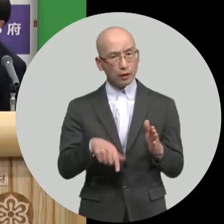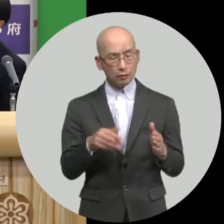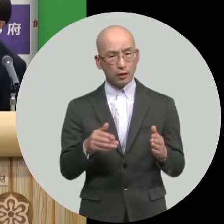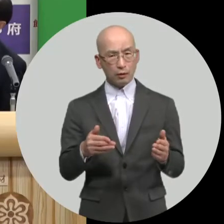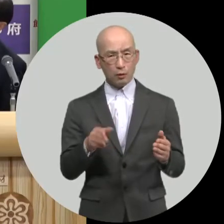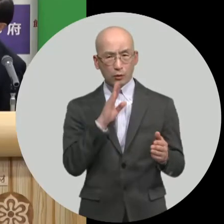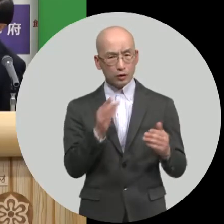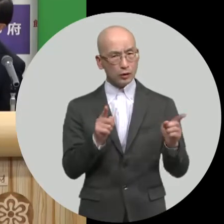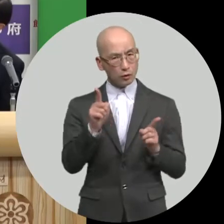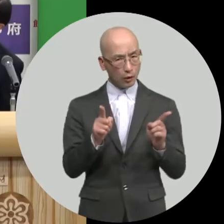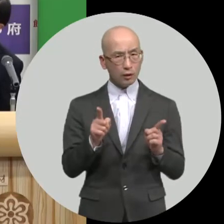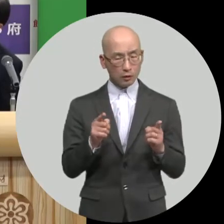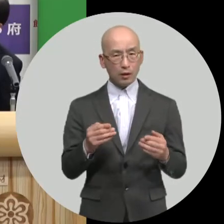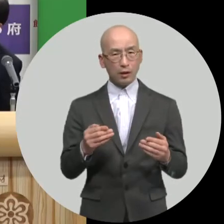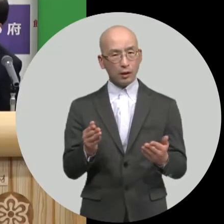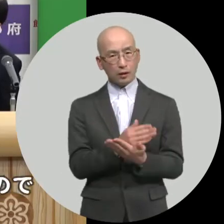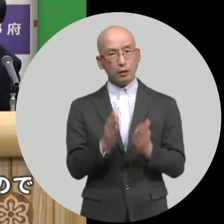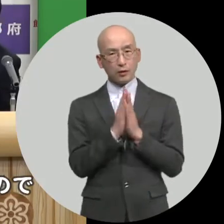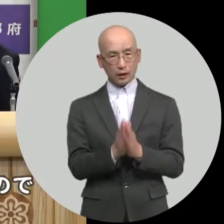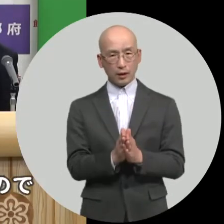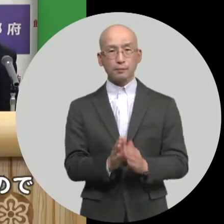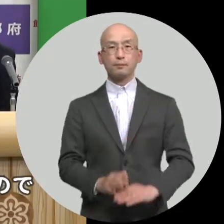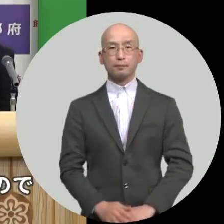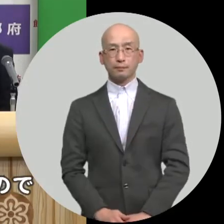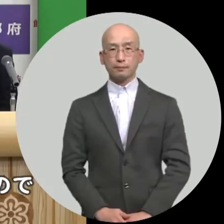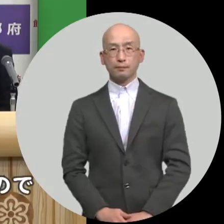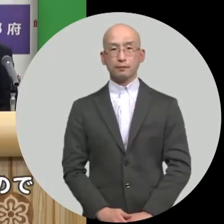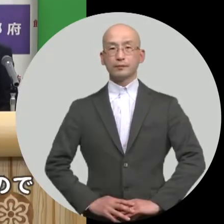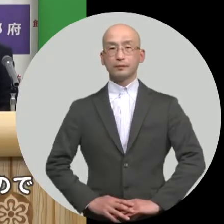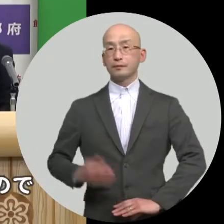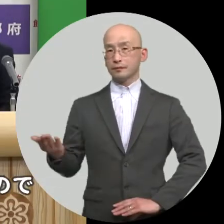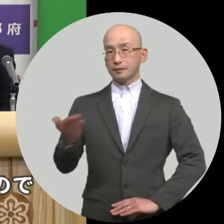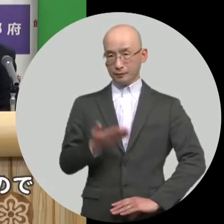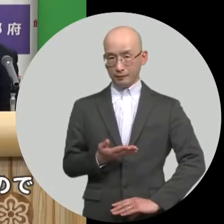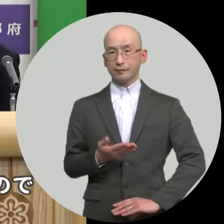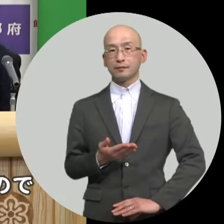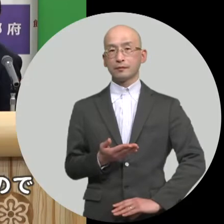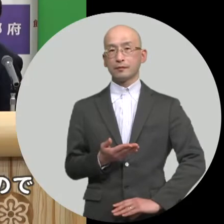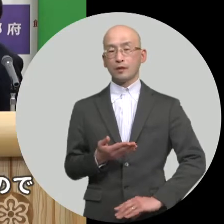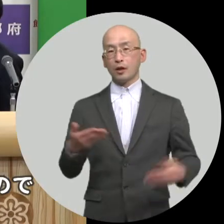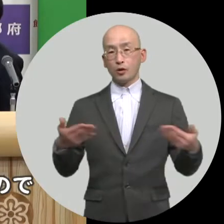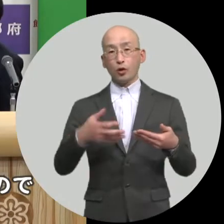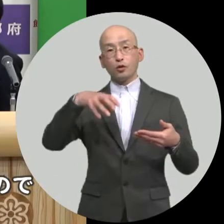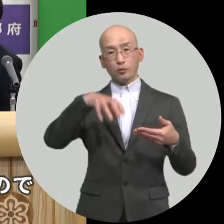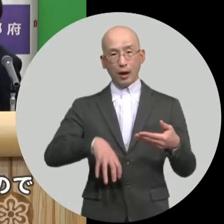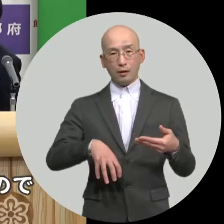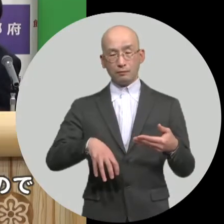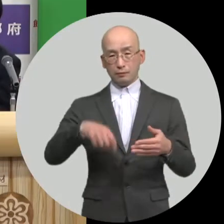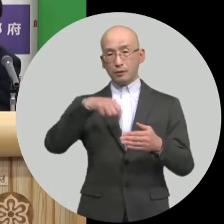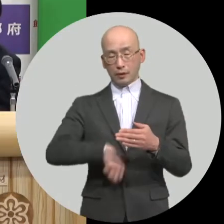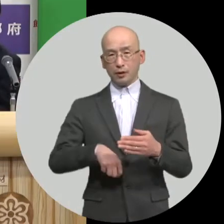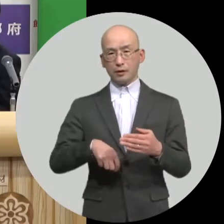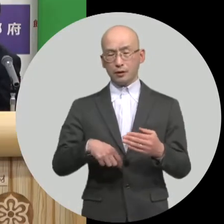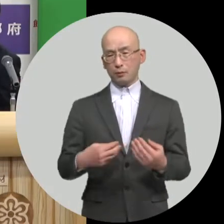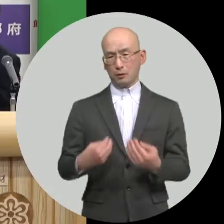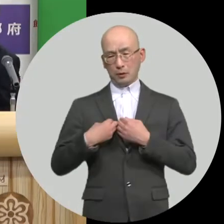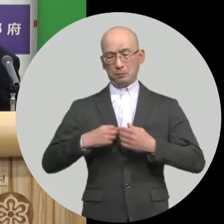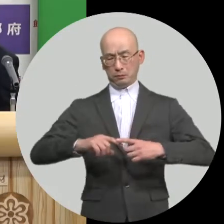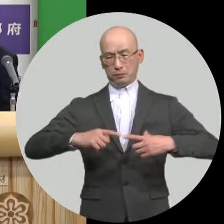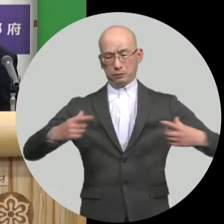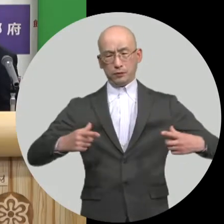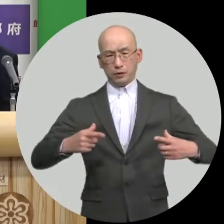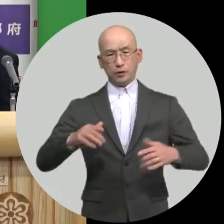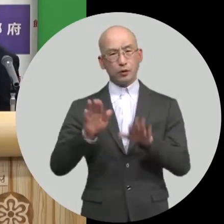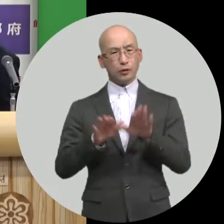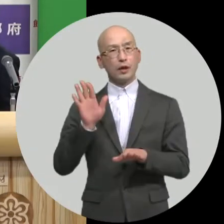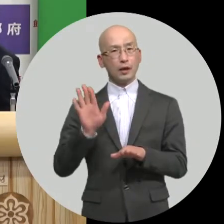ております。それから、職場内感染も、増えてきておりますので、年末年始の休暇の分